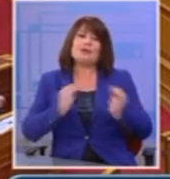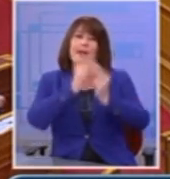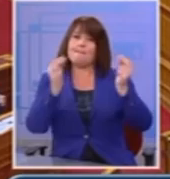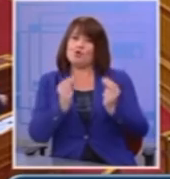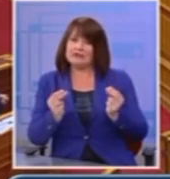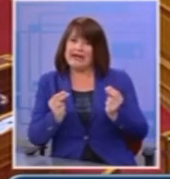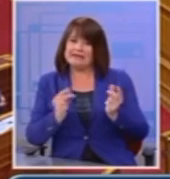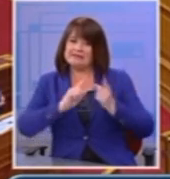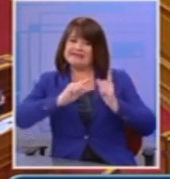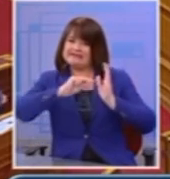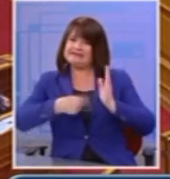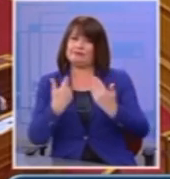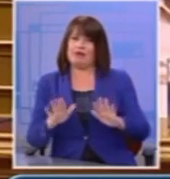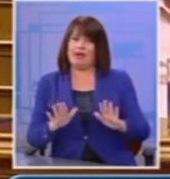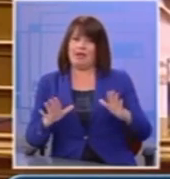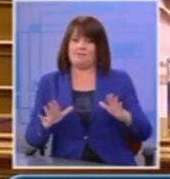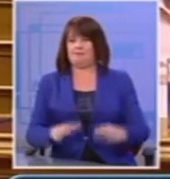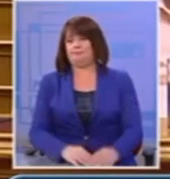κλειστεί αυτή η συμφωνία.